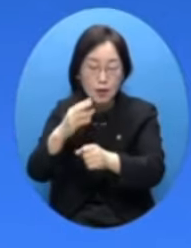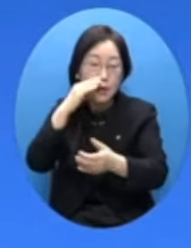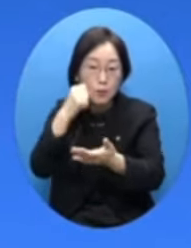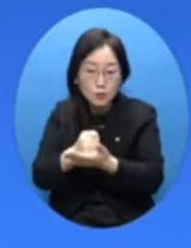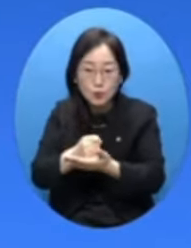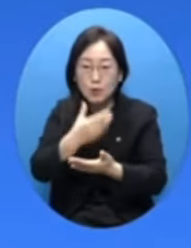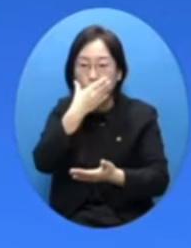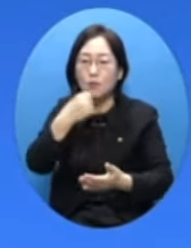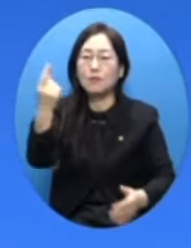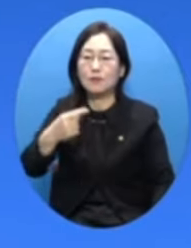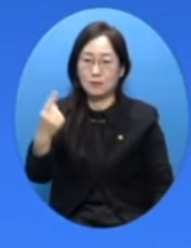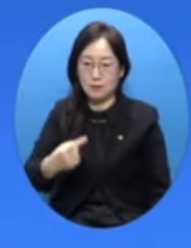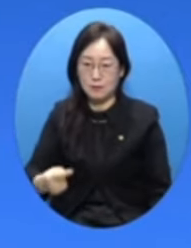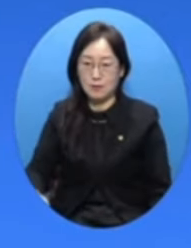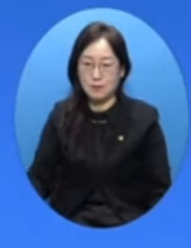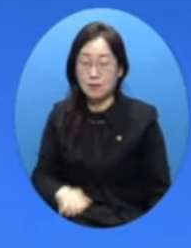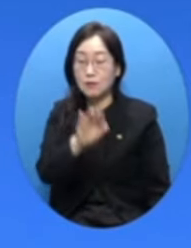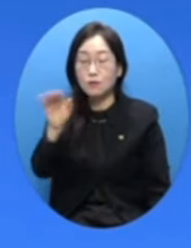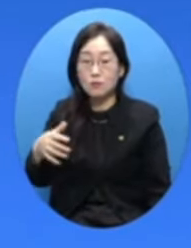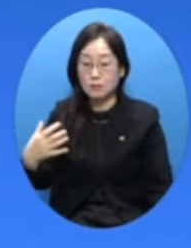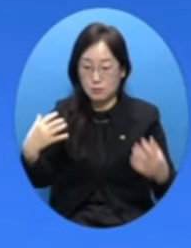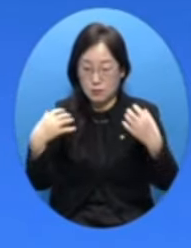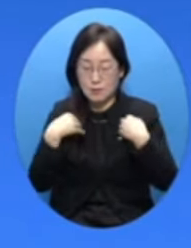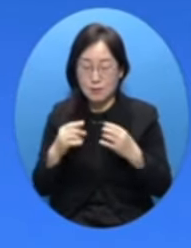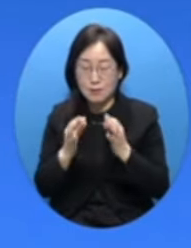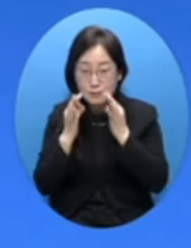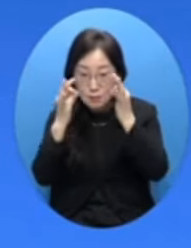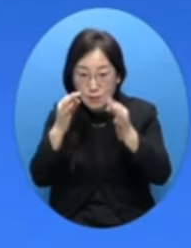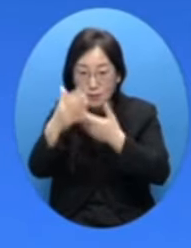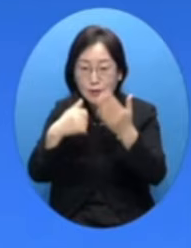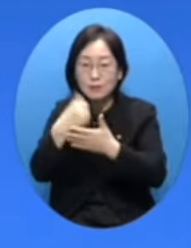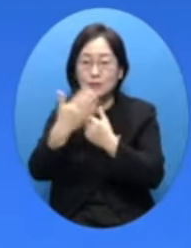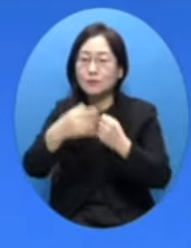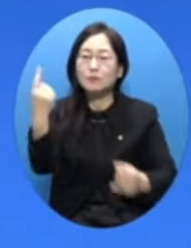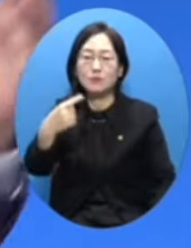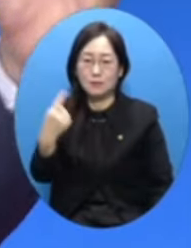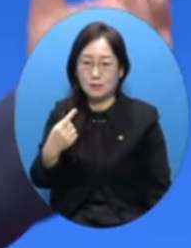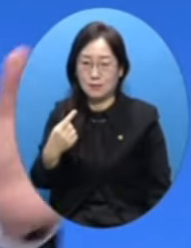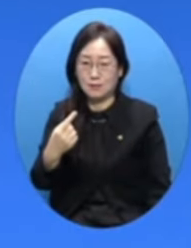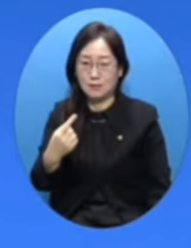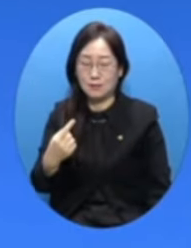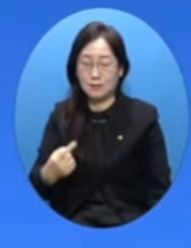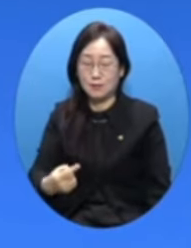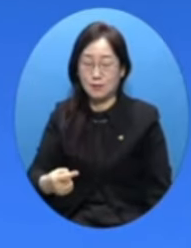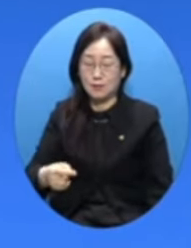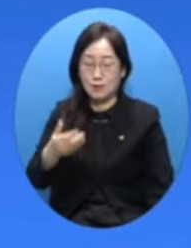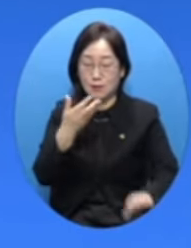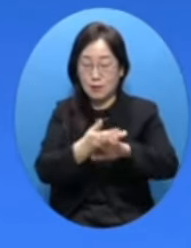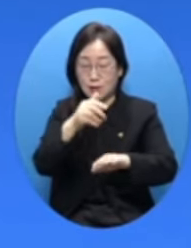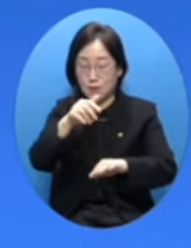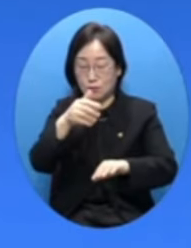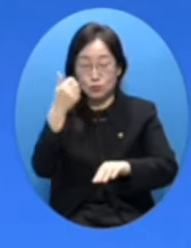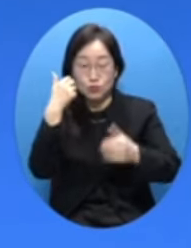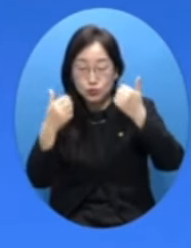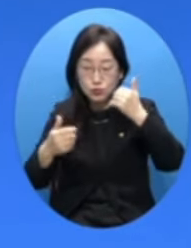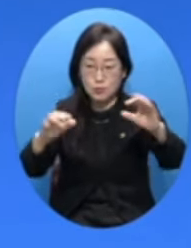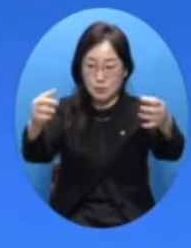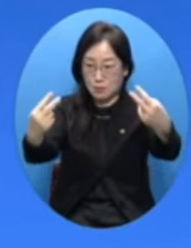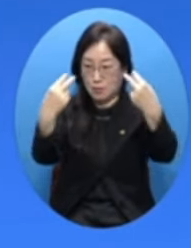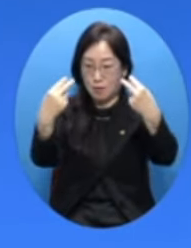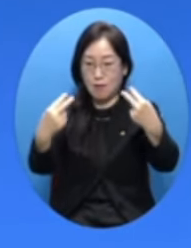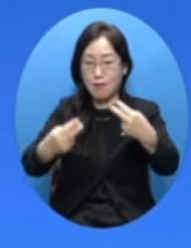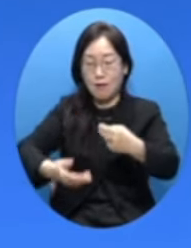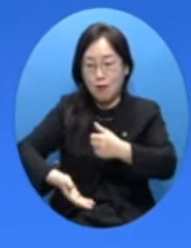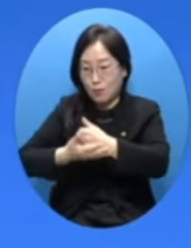되는 것입니다. 우리에게 맡겨진 일에 최선을 다하면 하나님의 은혜가 임해서 주변의 사람들이 인정하고 우리를 칭찬하게